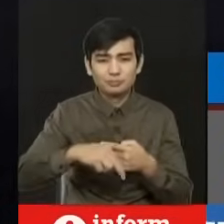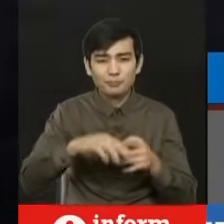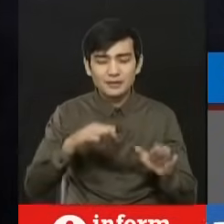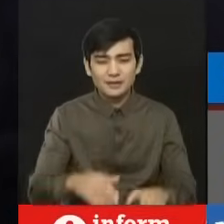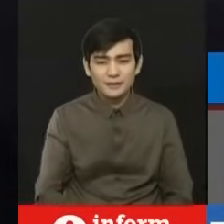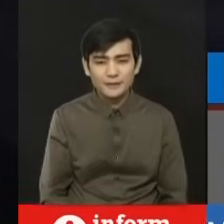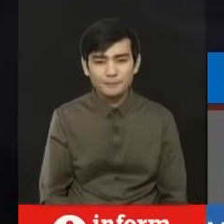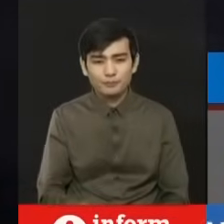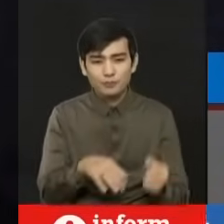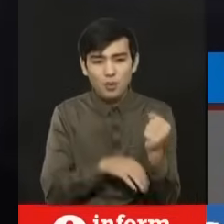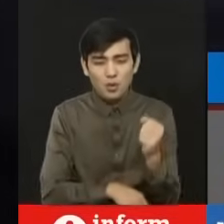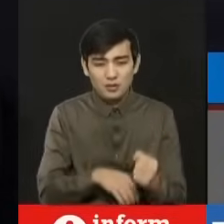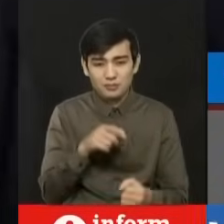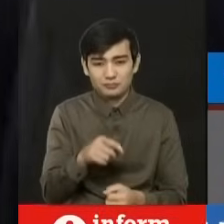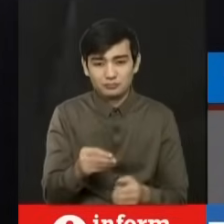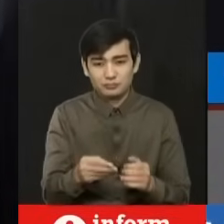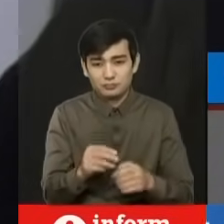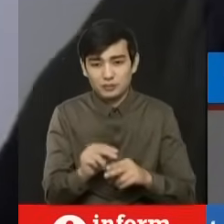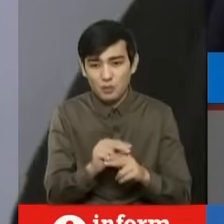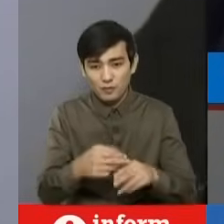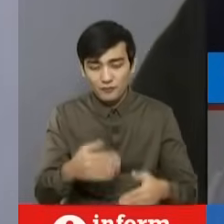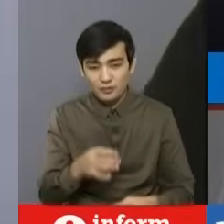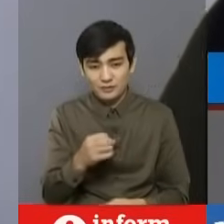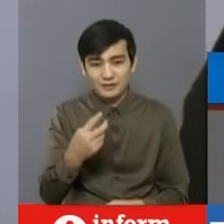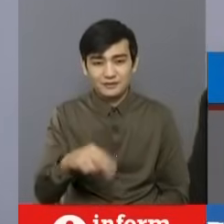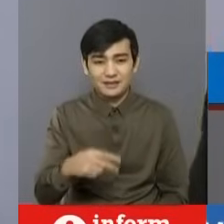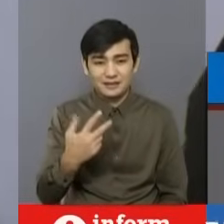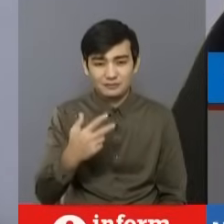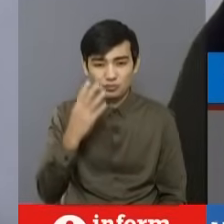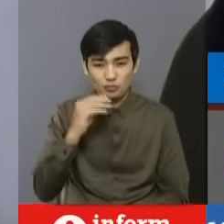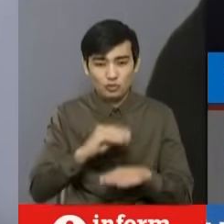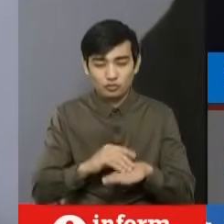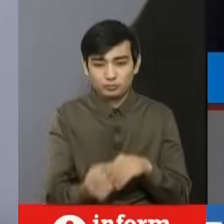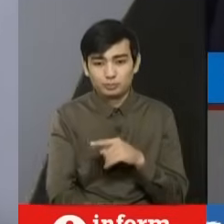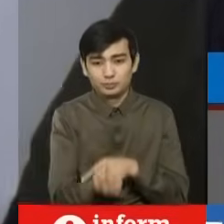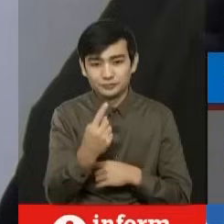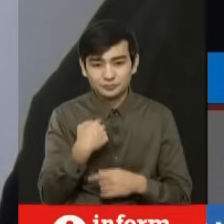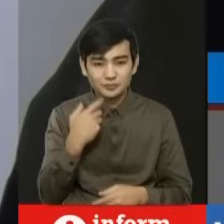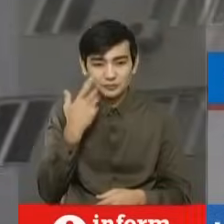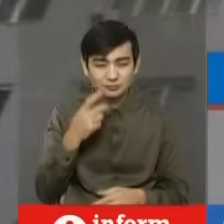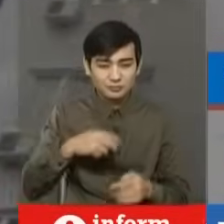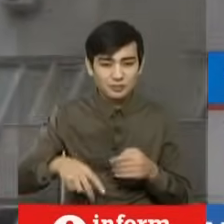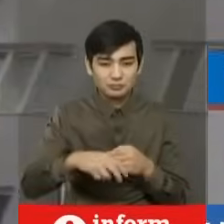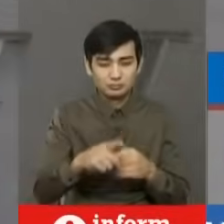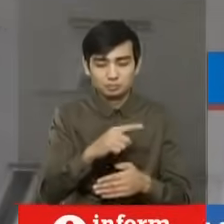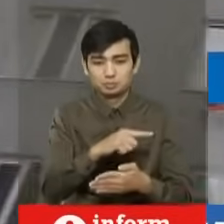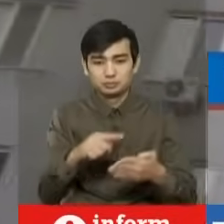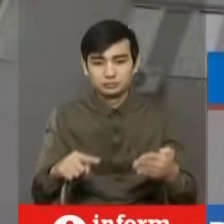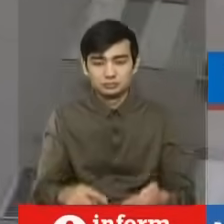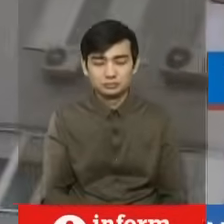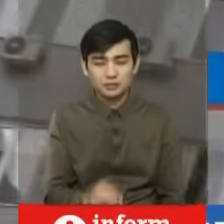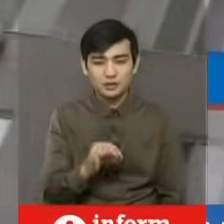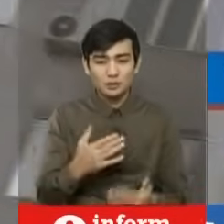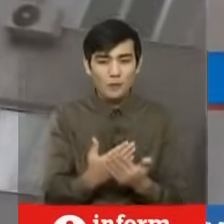естественно не было это появилось буквально вот дцать третьего ночь когда мы спускались и увидели вот эту трещину ходил ходуном и